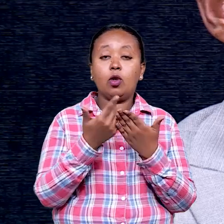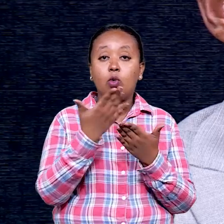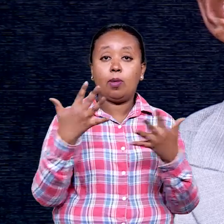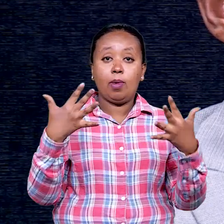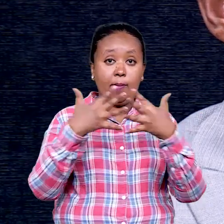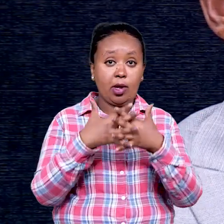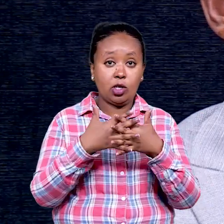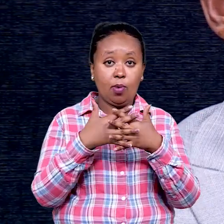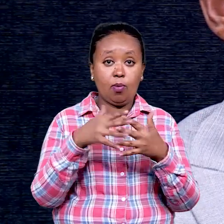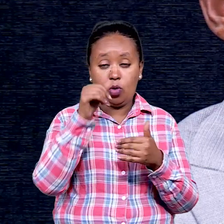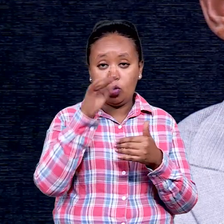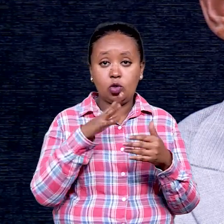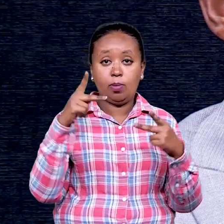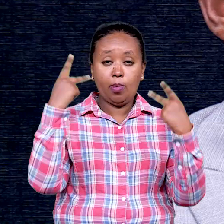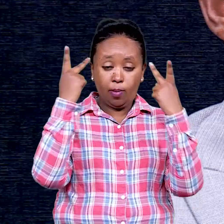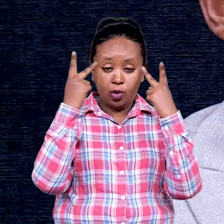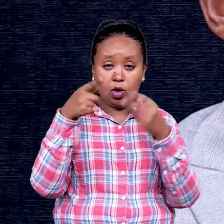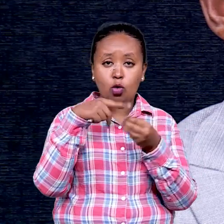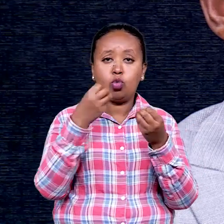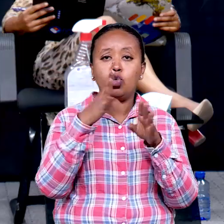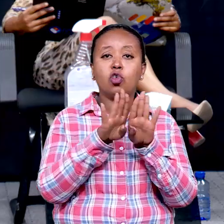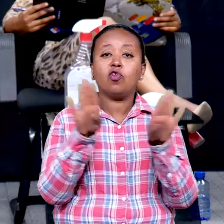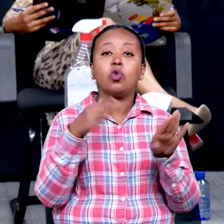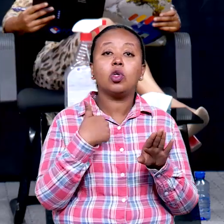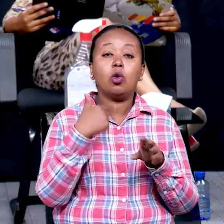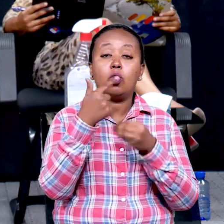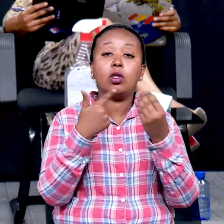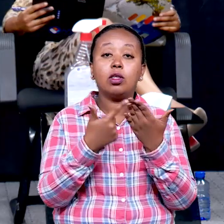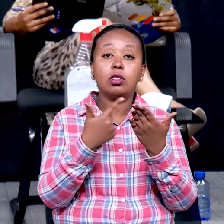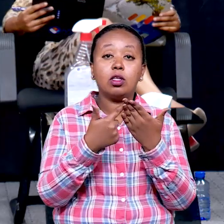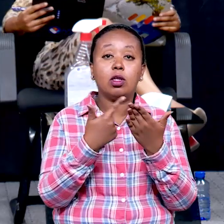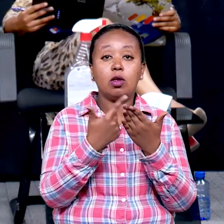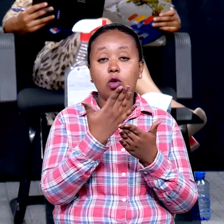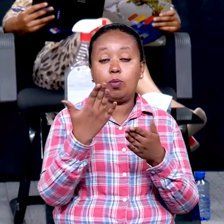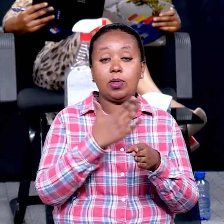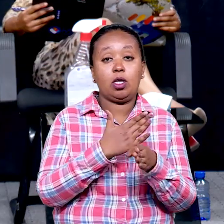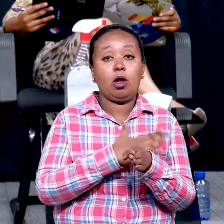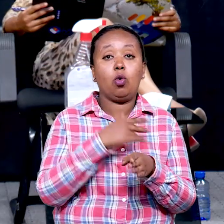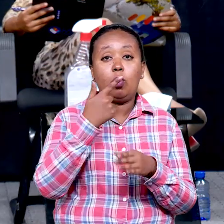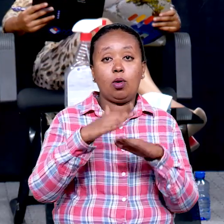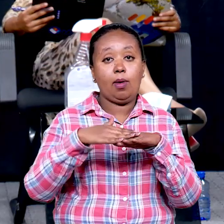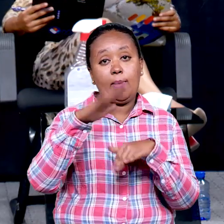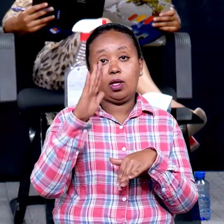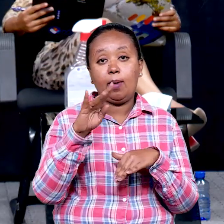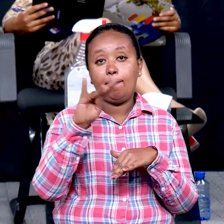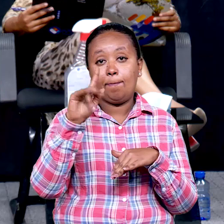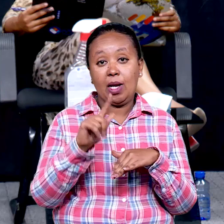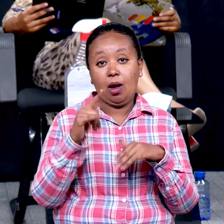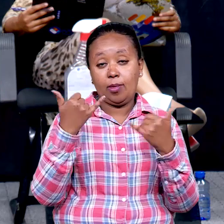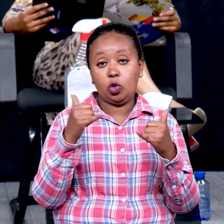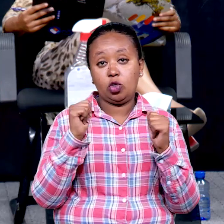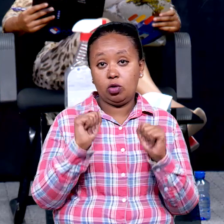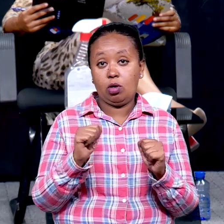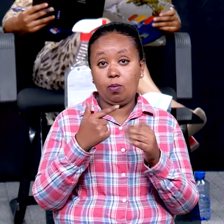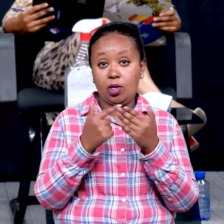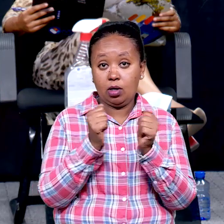በሚያስተባብረው በዋናነት በፍትህ ሚኒስቴርም አካባቢ ብዙ ክፍተቶች አሉ። ስለዚህ እነዚህ ነገሮች ቢስተካከሉ ደግሞ የበለጠ ሚናቸው መጫወት ይችላሉ። ከዚሁ